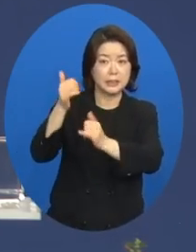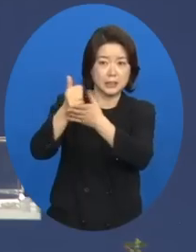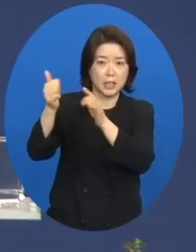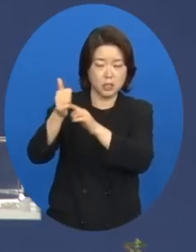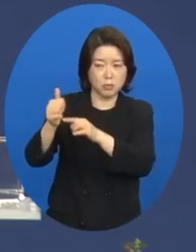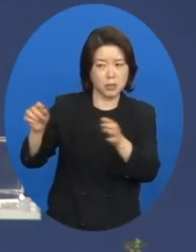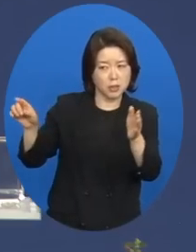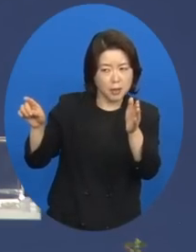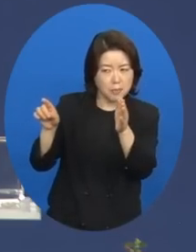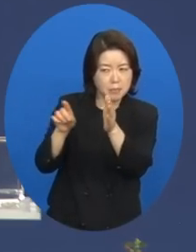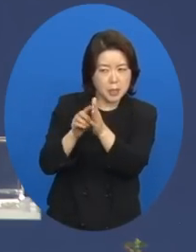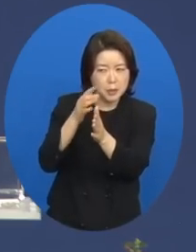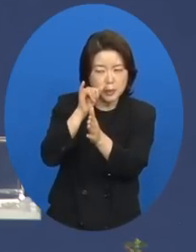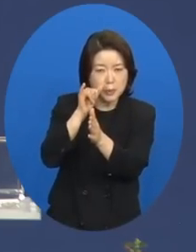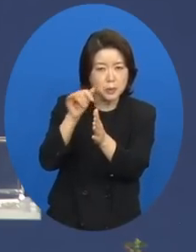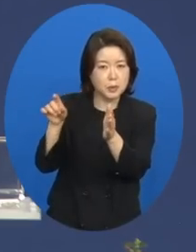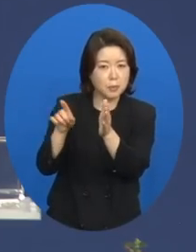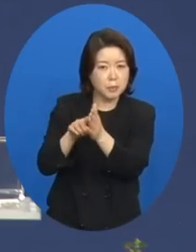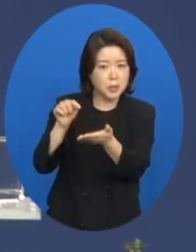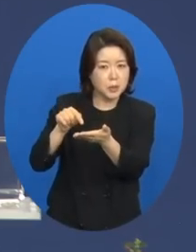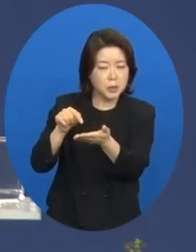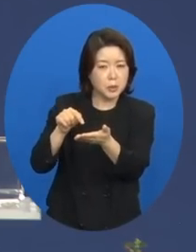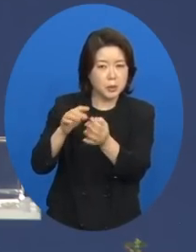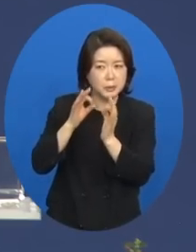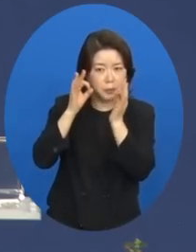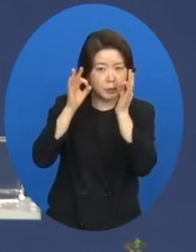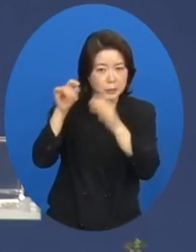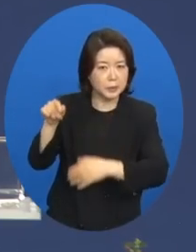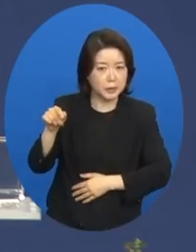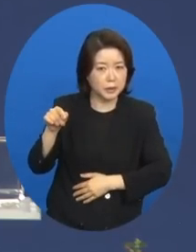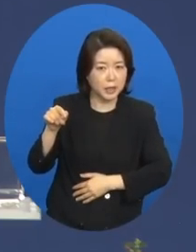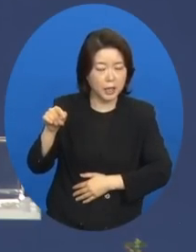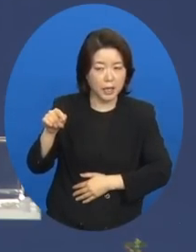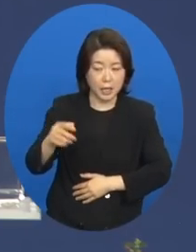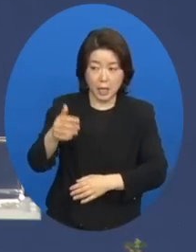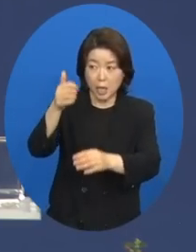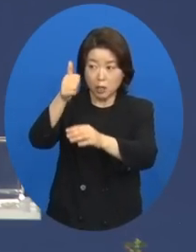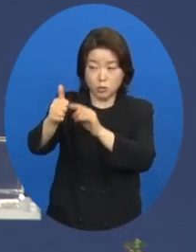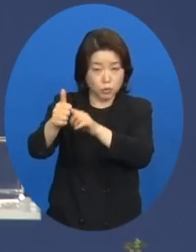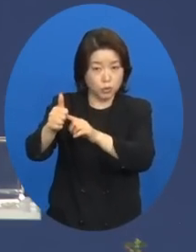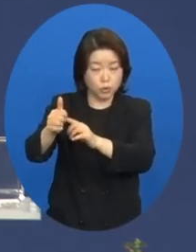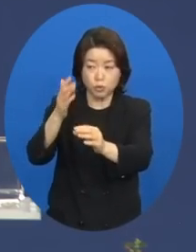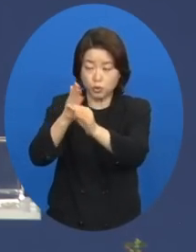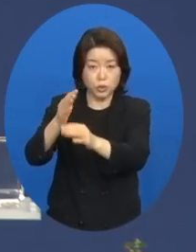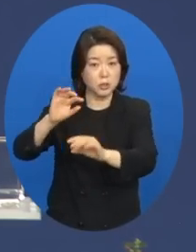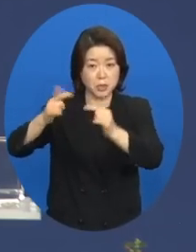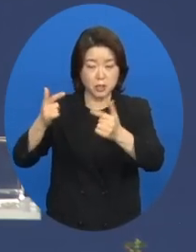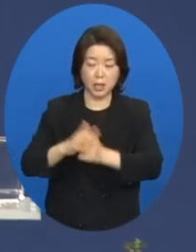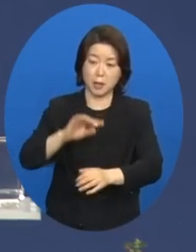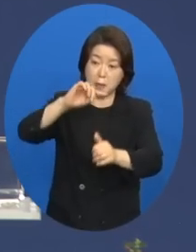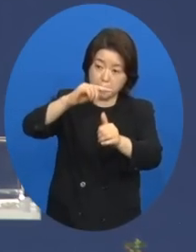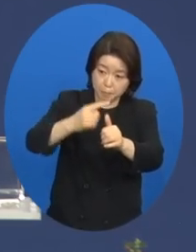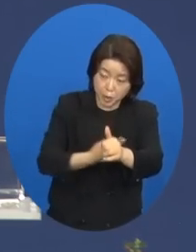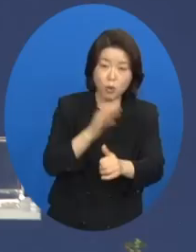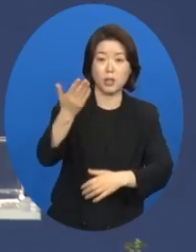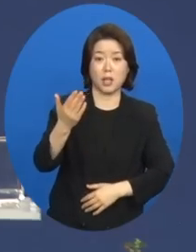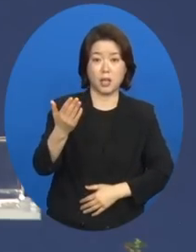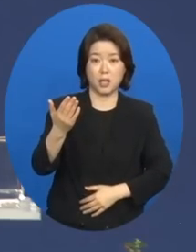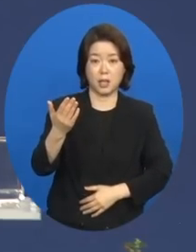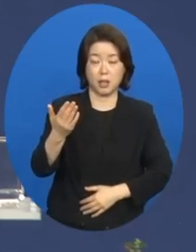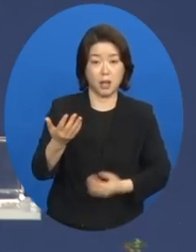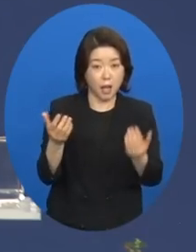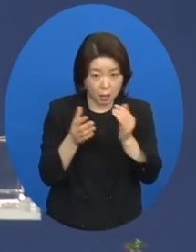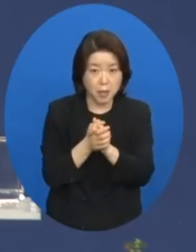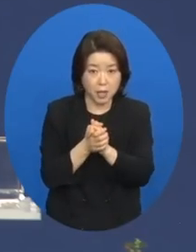그렇게 믿을 만큼 믿음은 믿으려고 하는 이게 믿음의 주체가 있는 게 아니고요 믿어지는 거예요